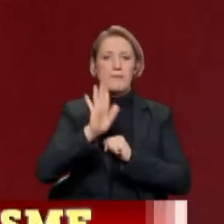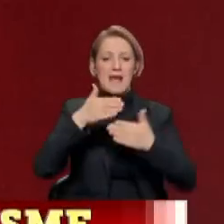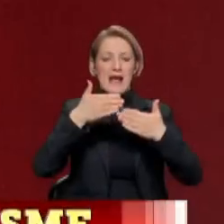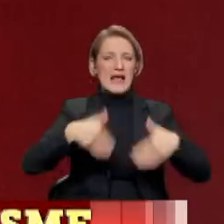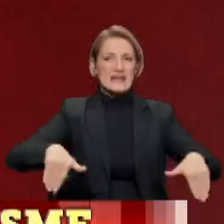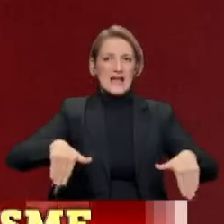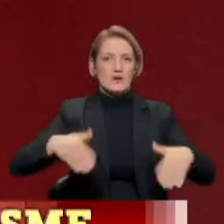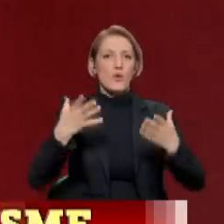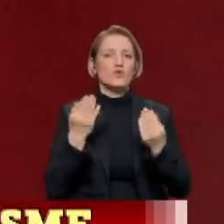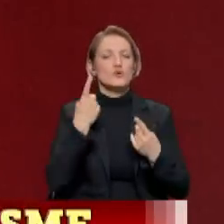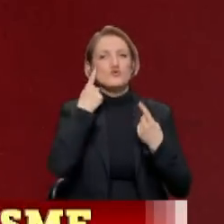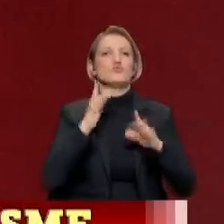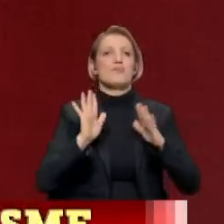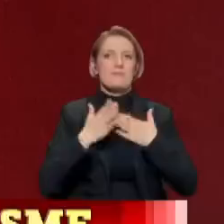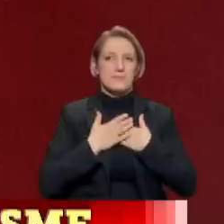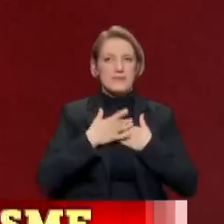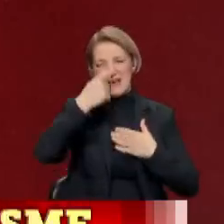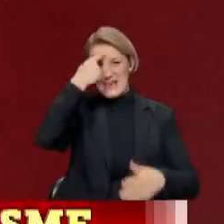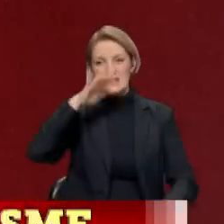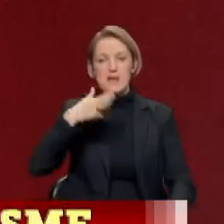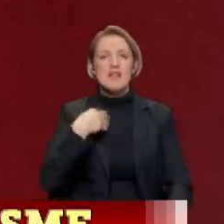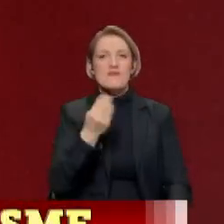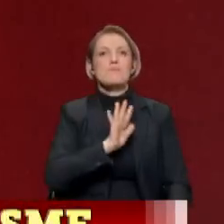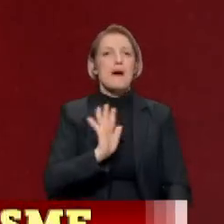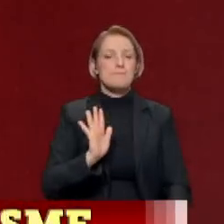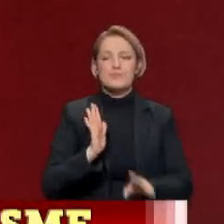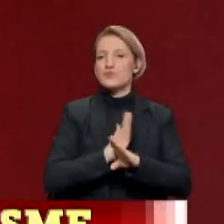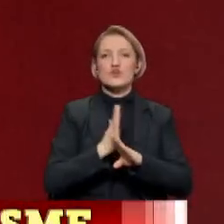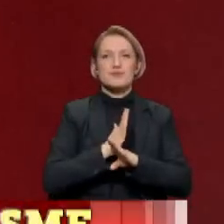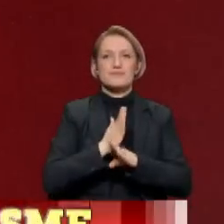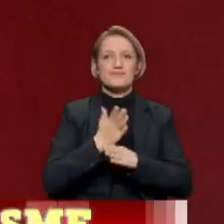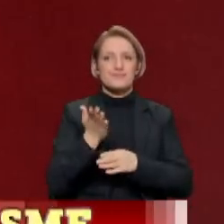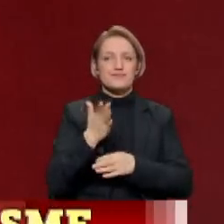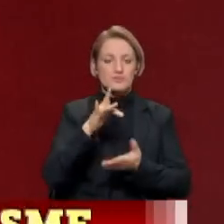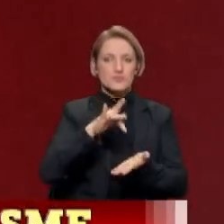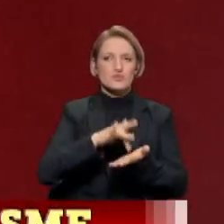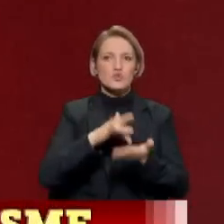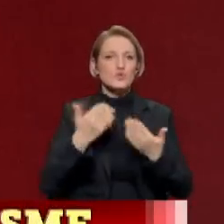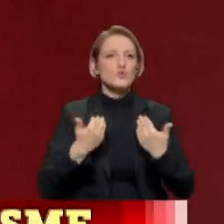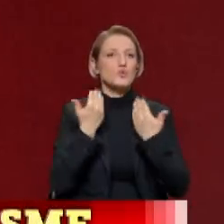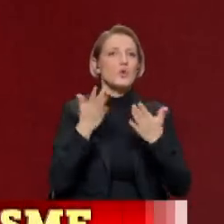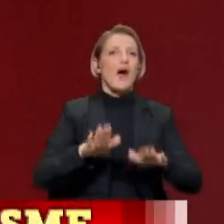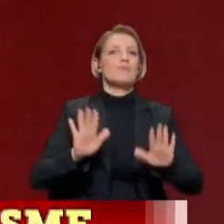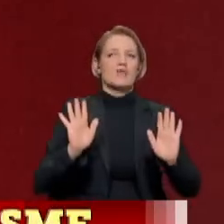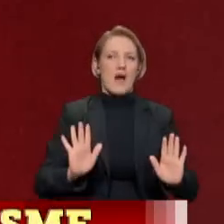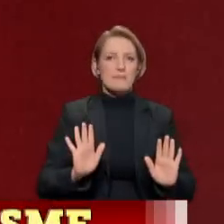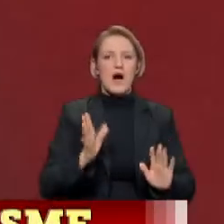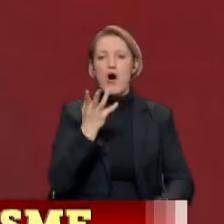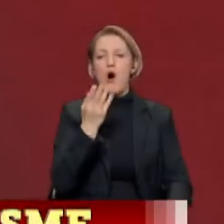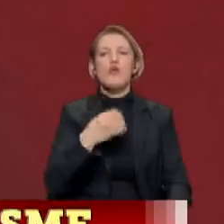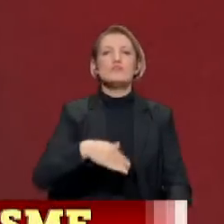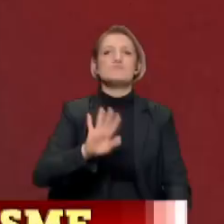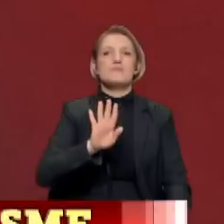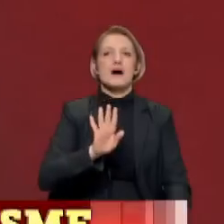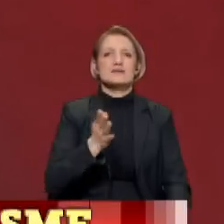engel teşkil edeceğini düşünmem, ihtimal de vermem. Çünkü gerçi ortaya dokuk kalmadı. Ama olmaz dediğim